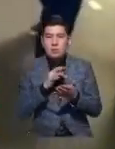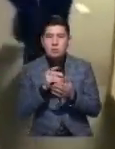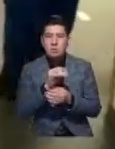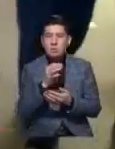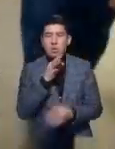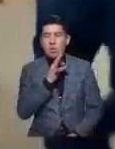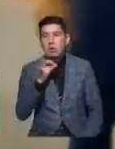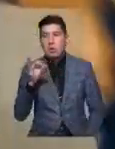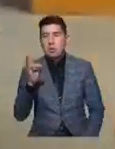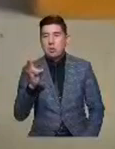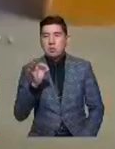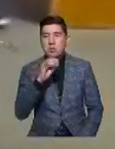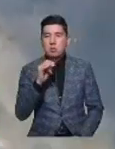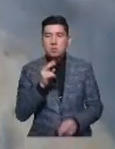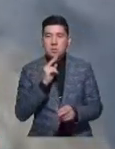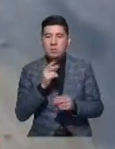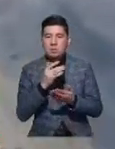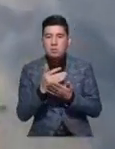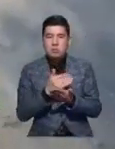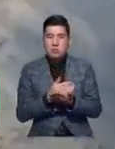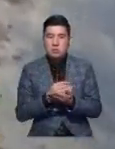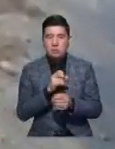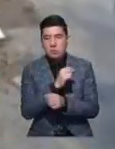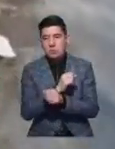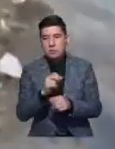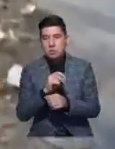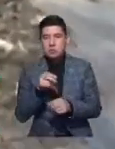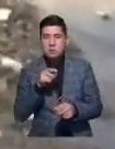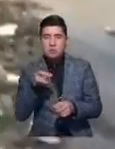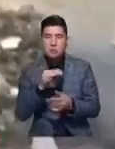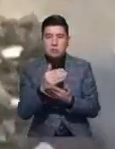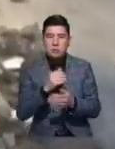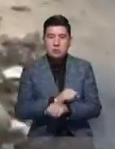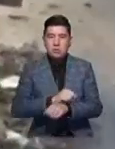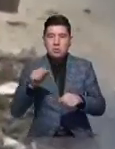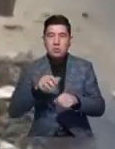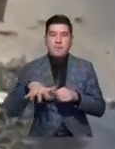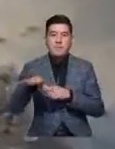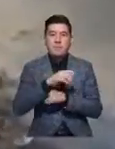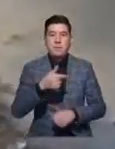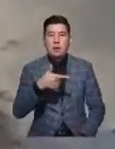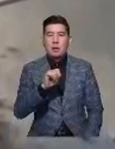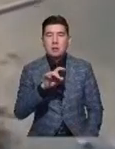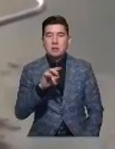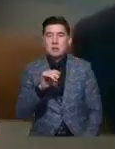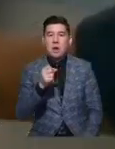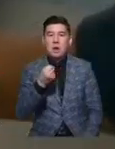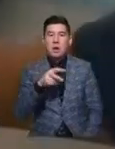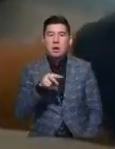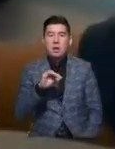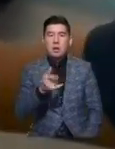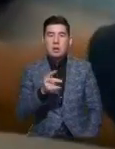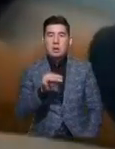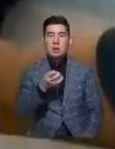В организации в очередной раз призывают к немедленному прекращению огня. По их данным, сейчас во всей Газе лишь одна лечебница – Аль-Ахли может